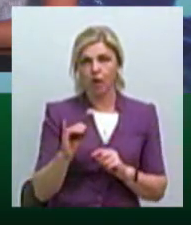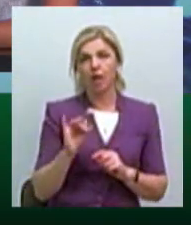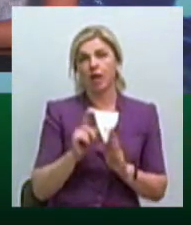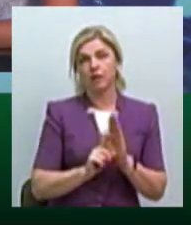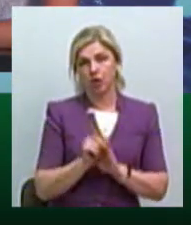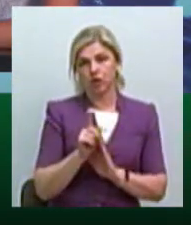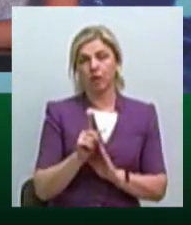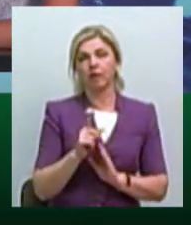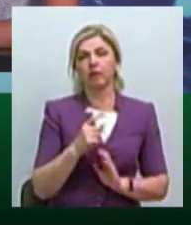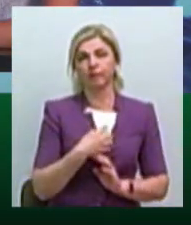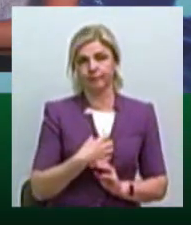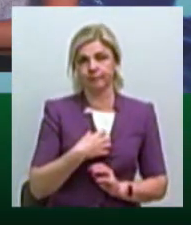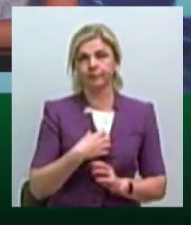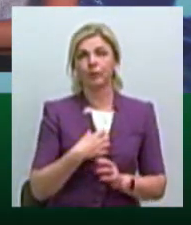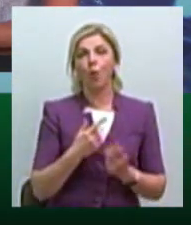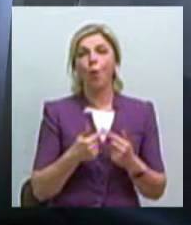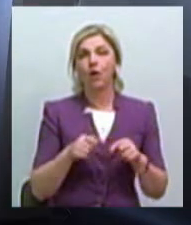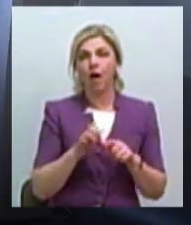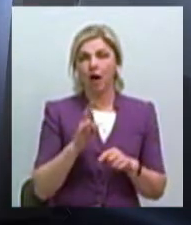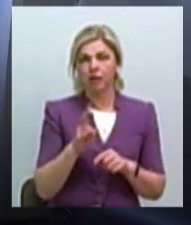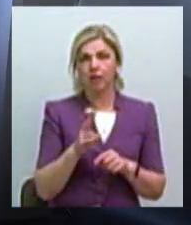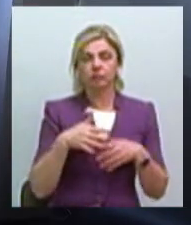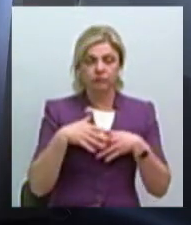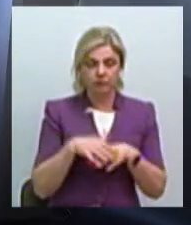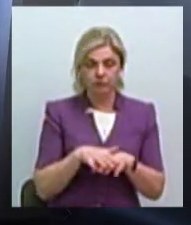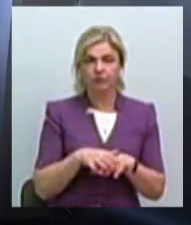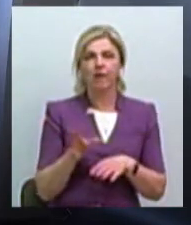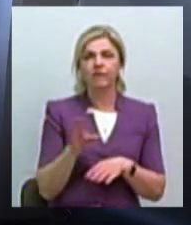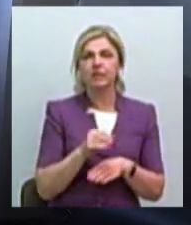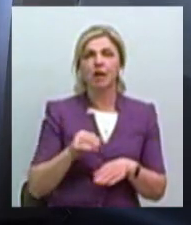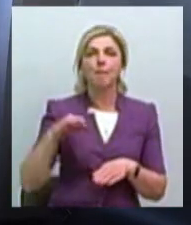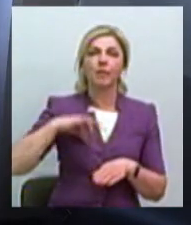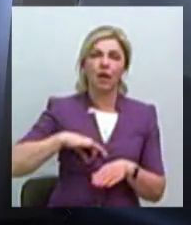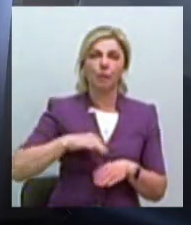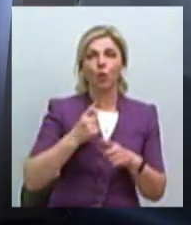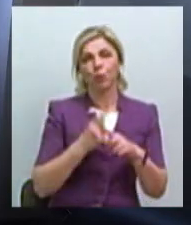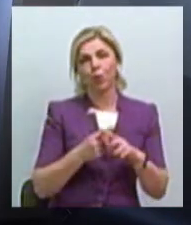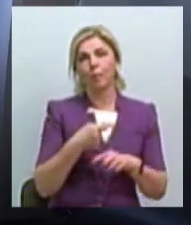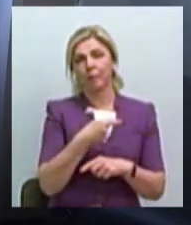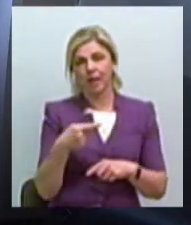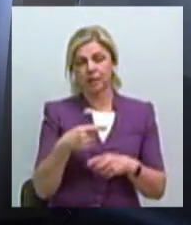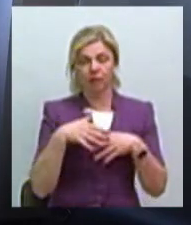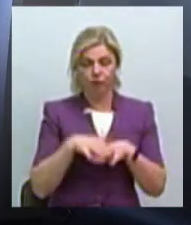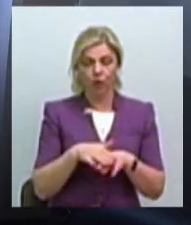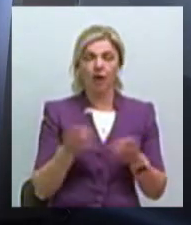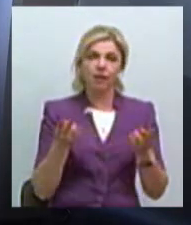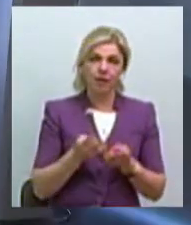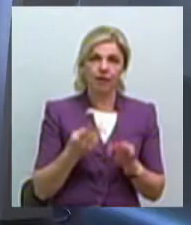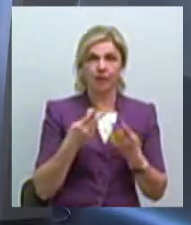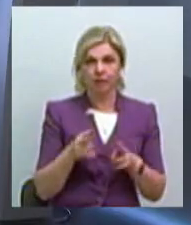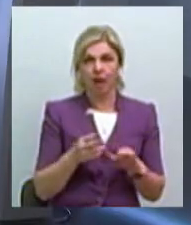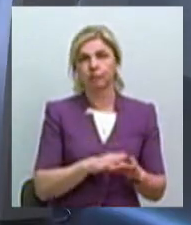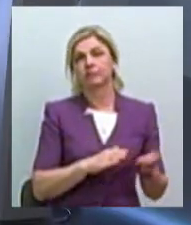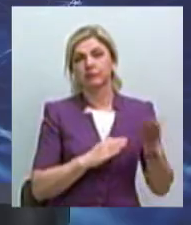спочатку виконавчий орган це прораховує всі прибутки, мінуси, плюси, чи це їм потрібно, виноситься на